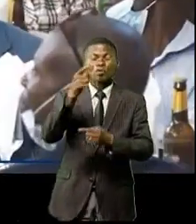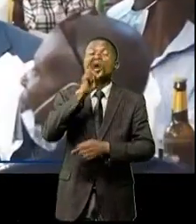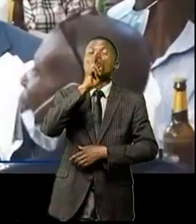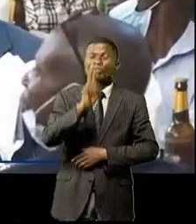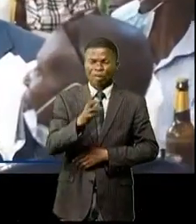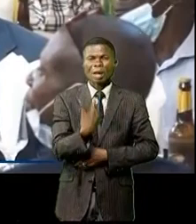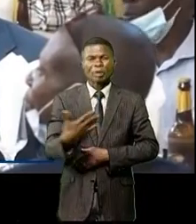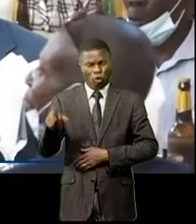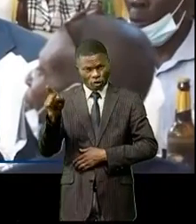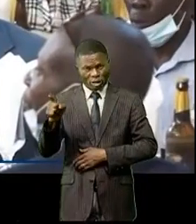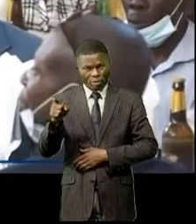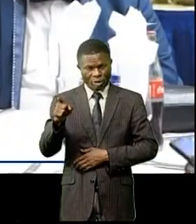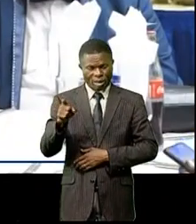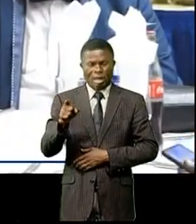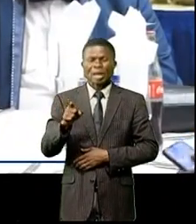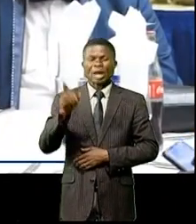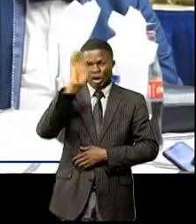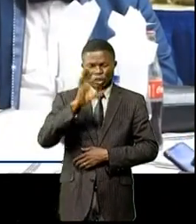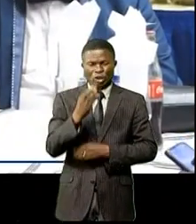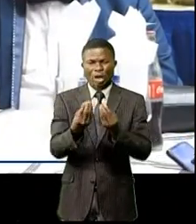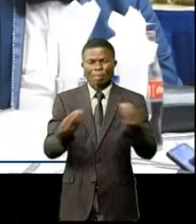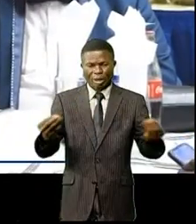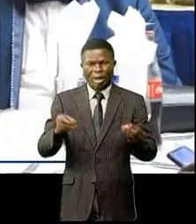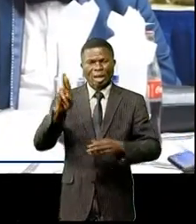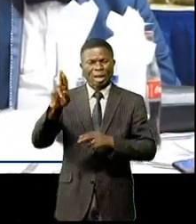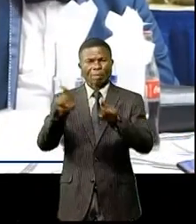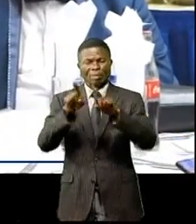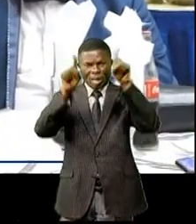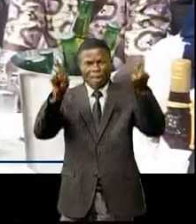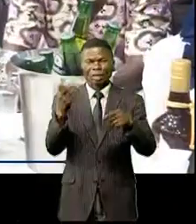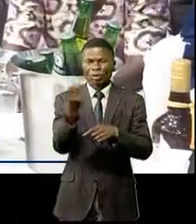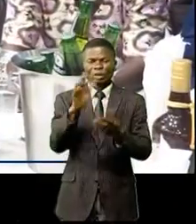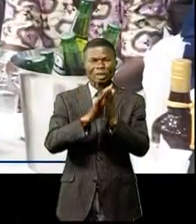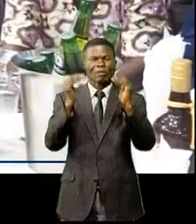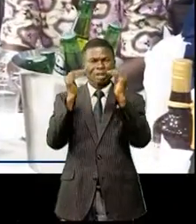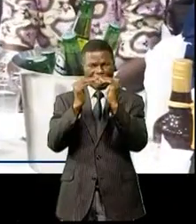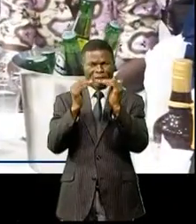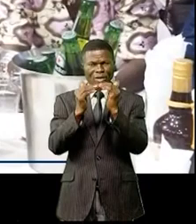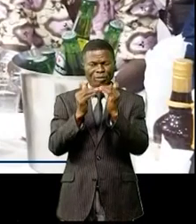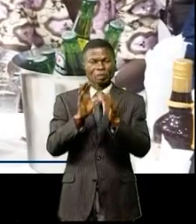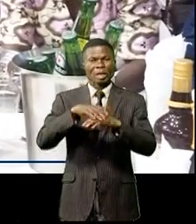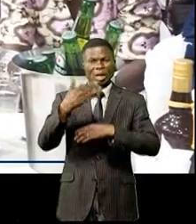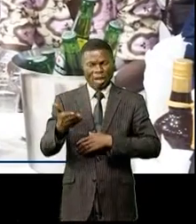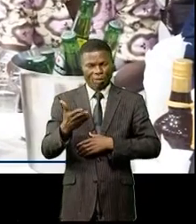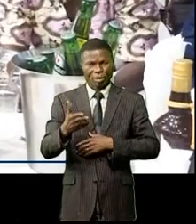et surtout assurer un traitement équitable à la radio comme à la télévision. Et ce, après avoir